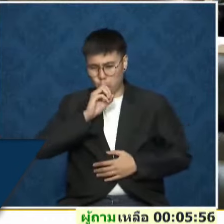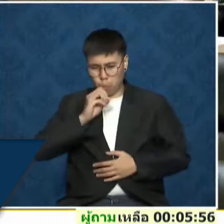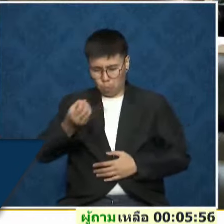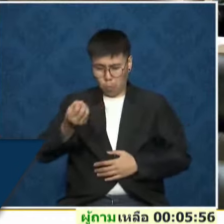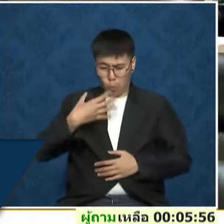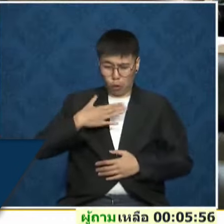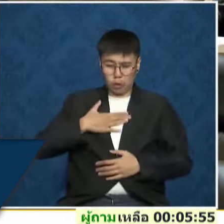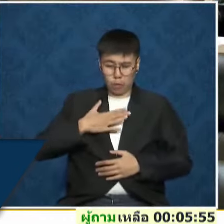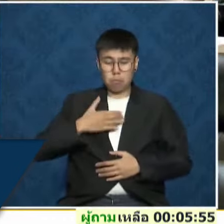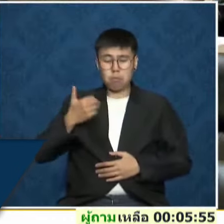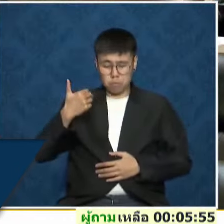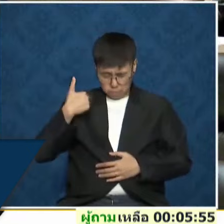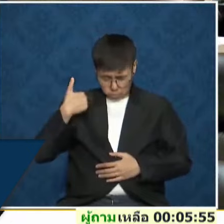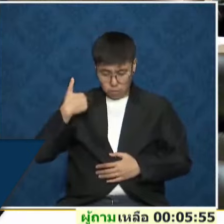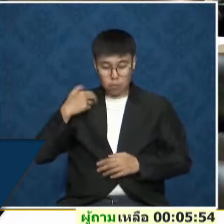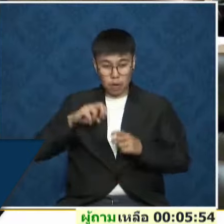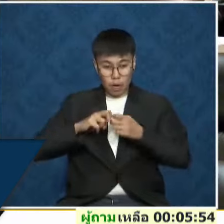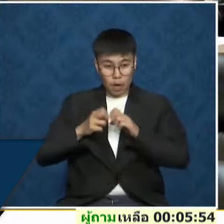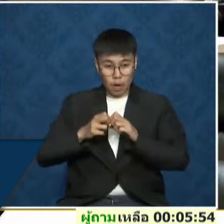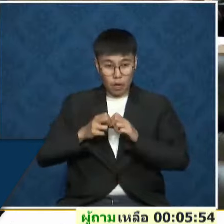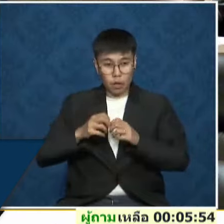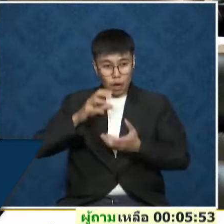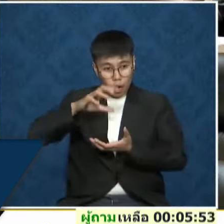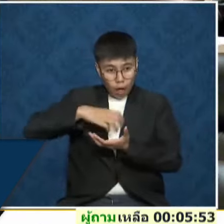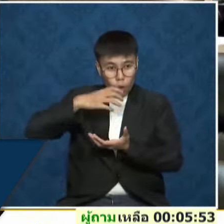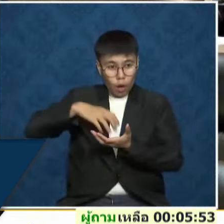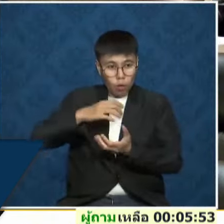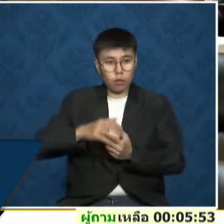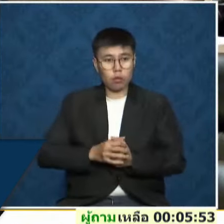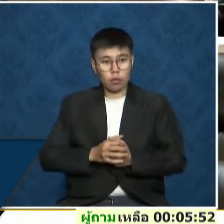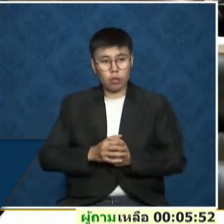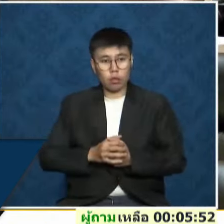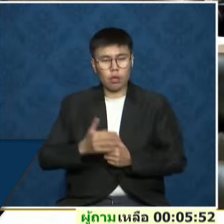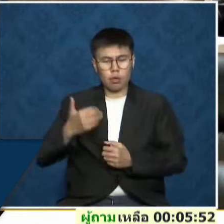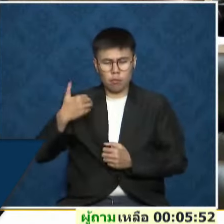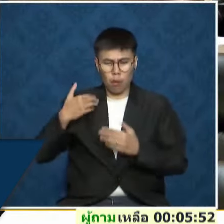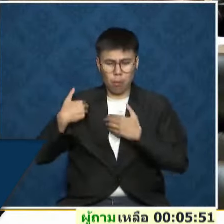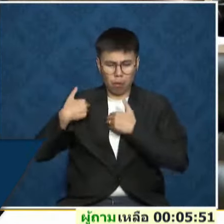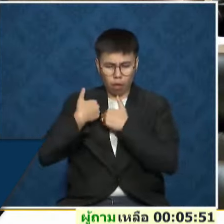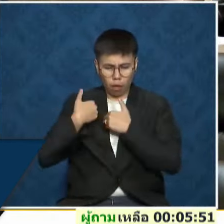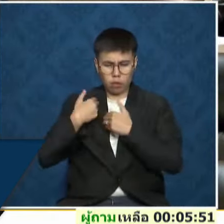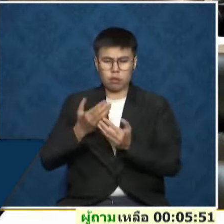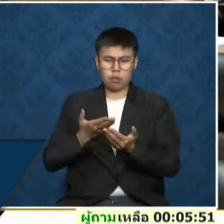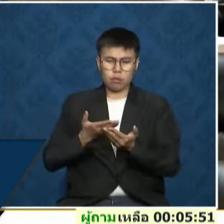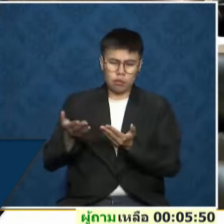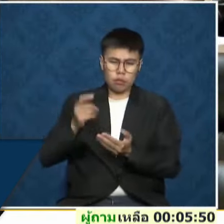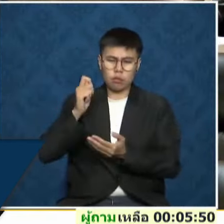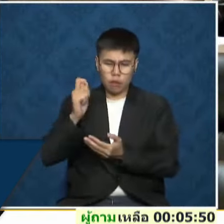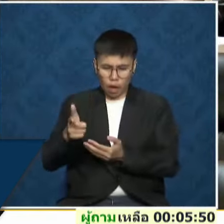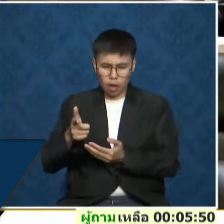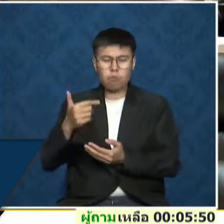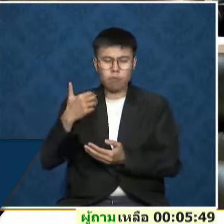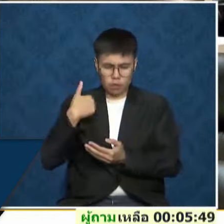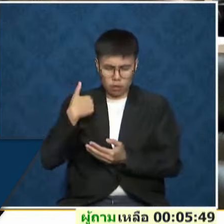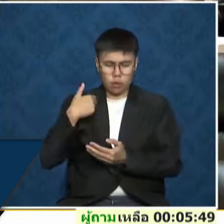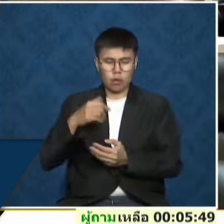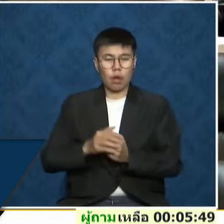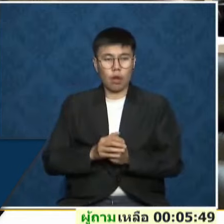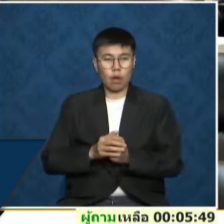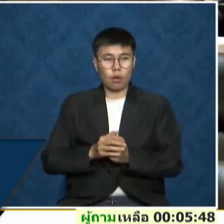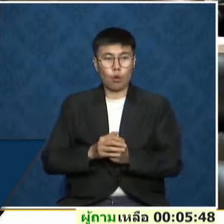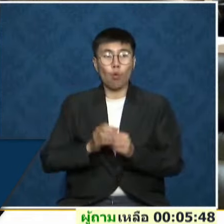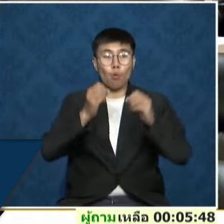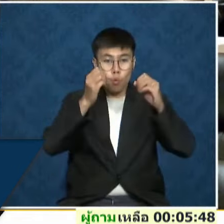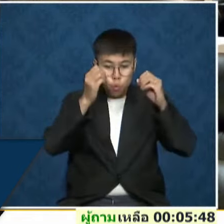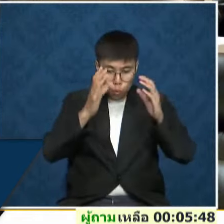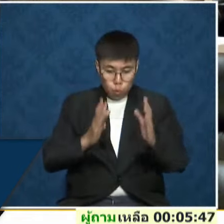นวนมากนะคะที่จะต้องมานะคะทำภาระเรื่องงานจัดซื้อจัดจ้างและบางเขตพื้นที่ก็ให้